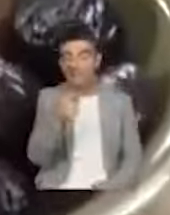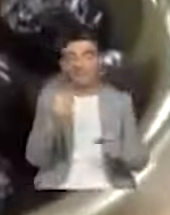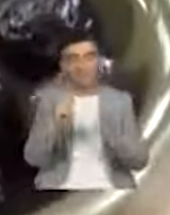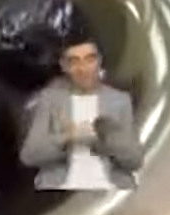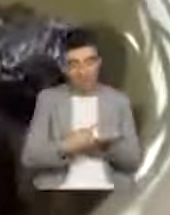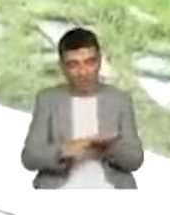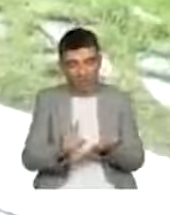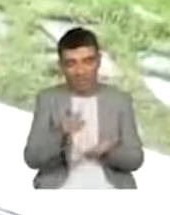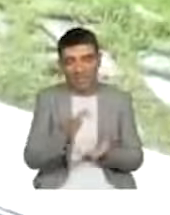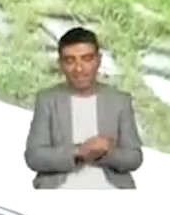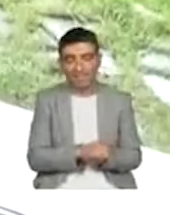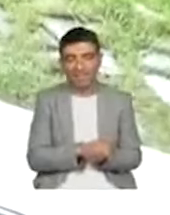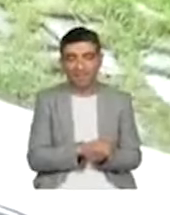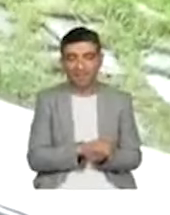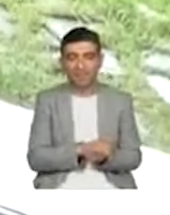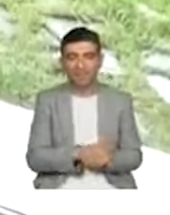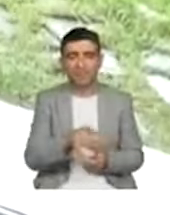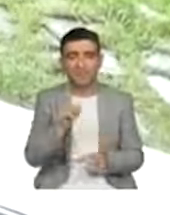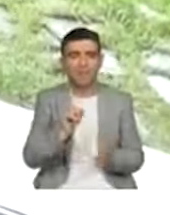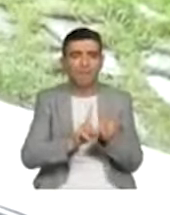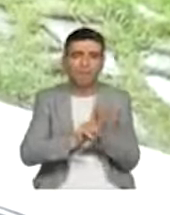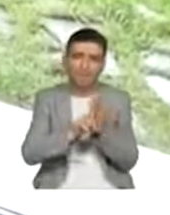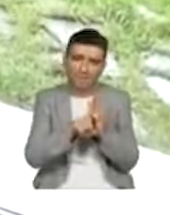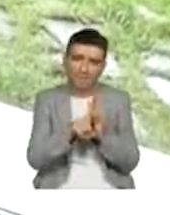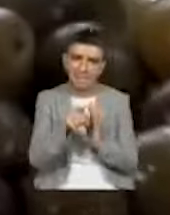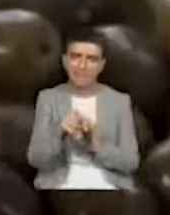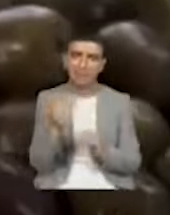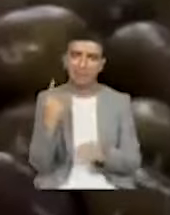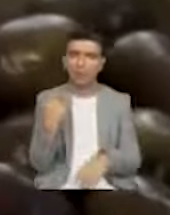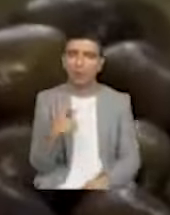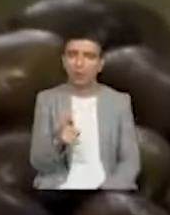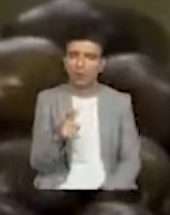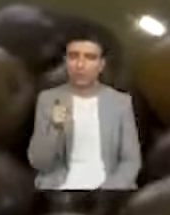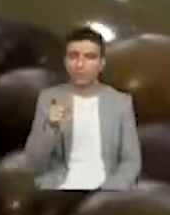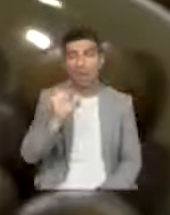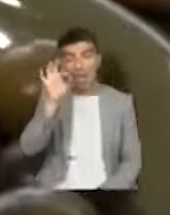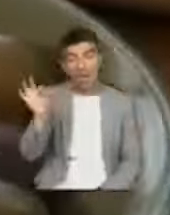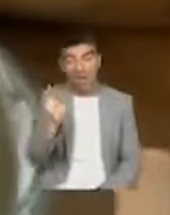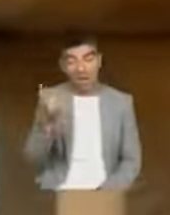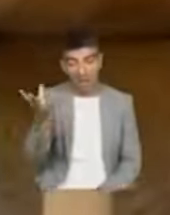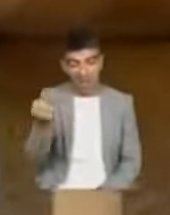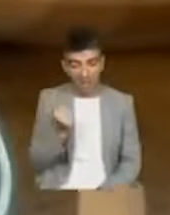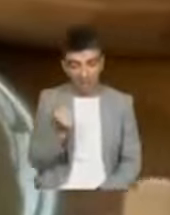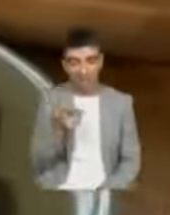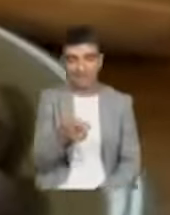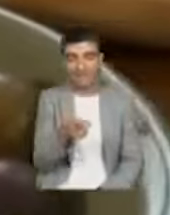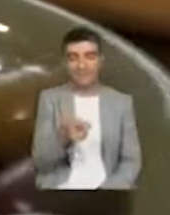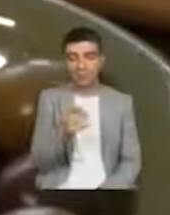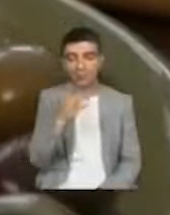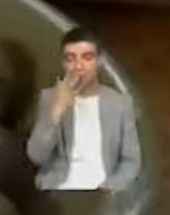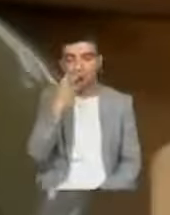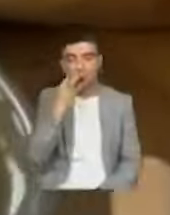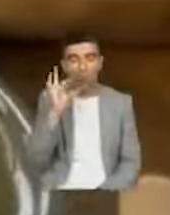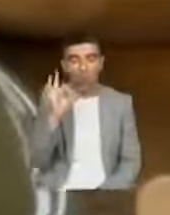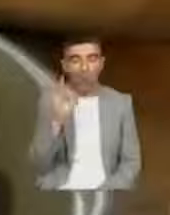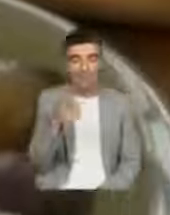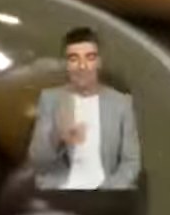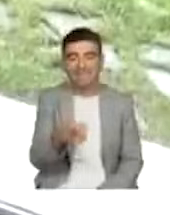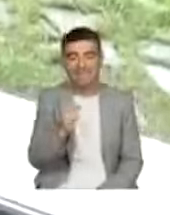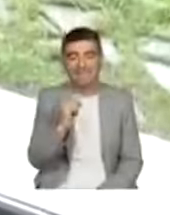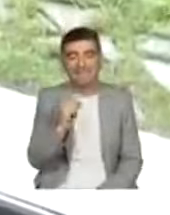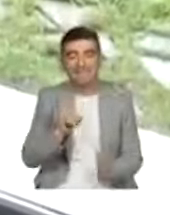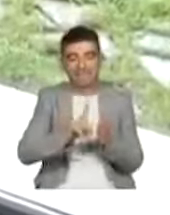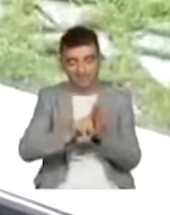reçeli. Palımız yine köyümüzden, arıcılardan aldığımız organik